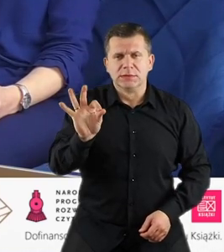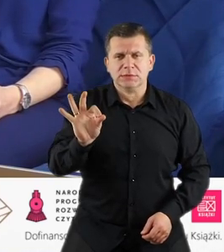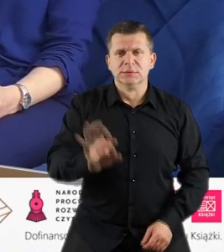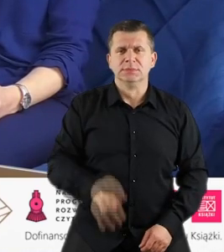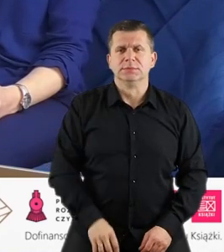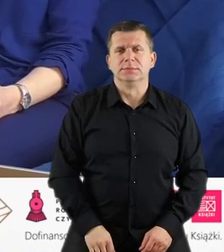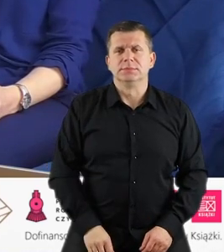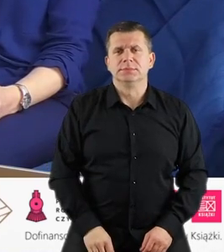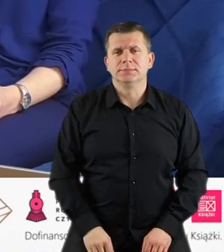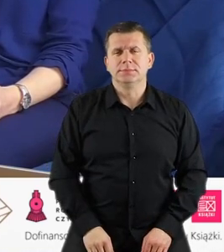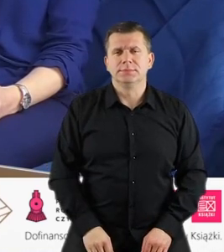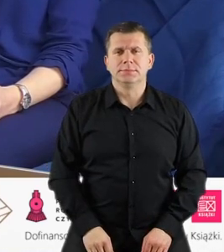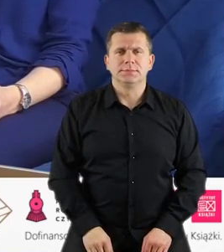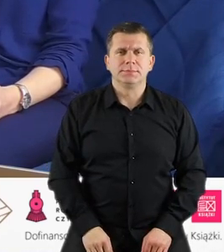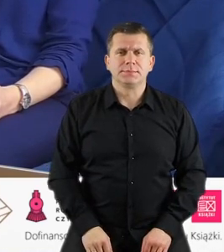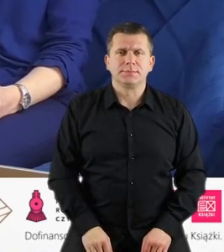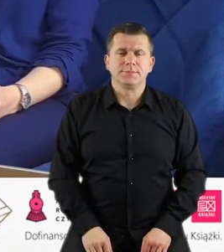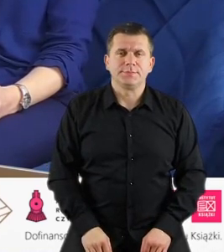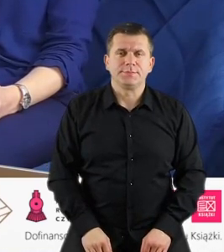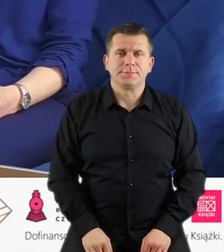Andrzej.